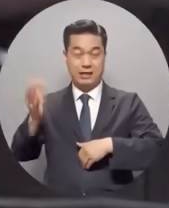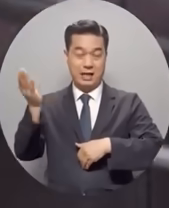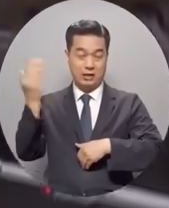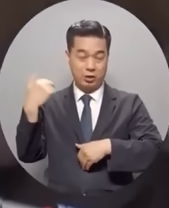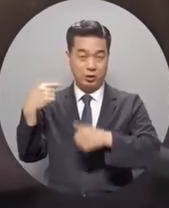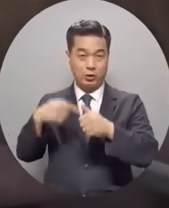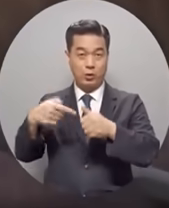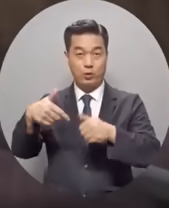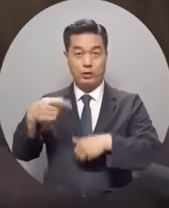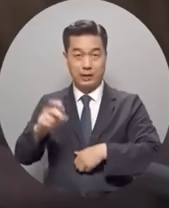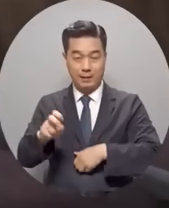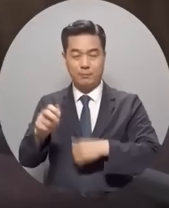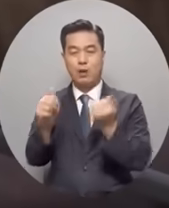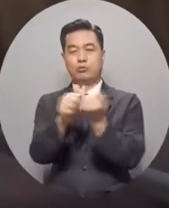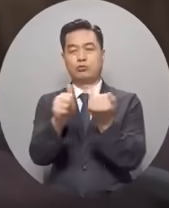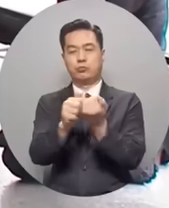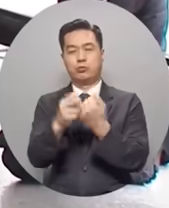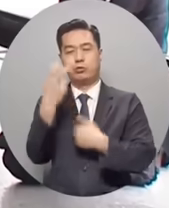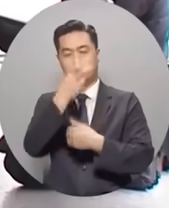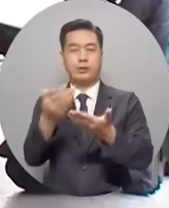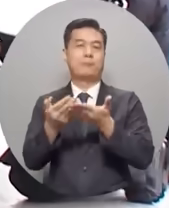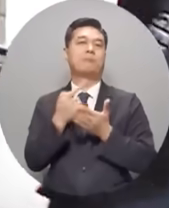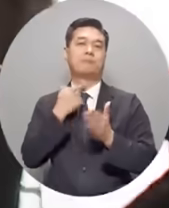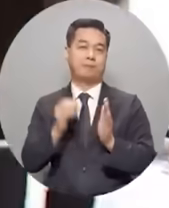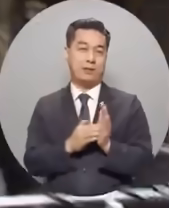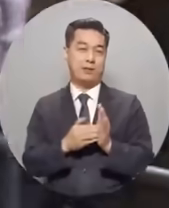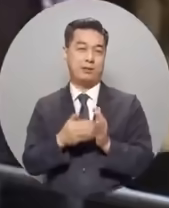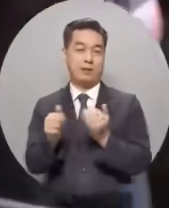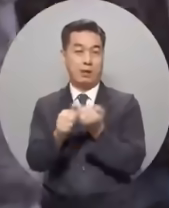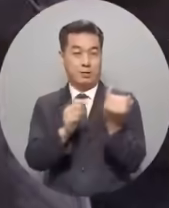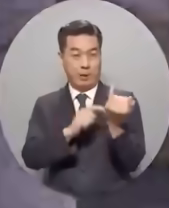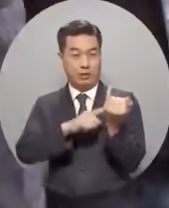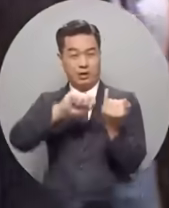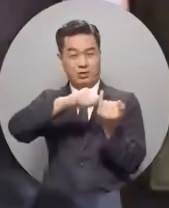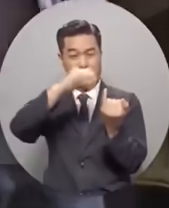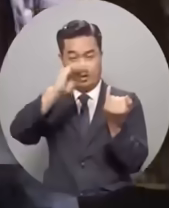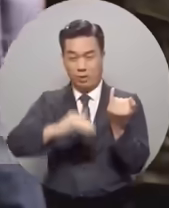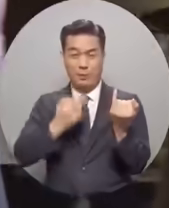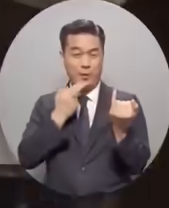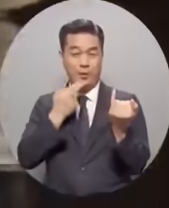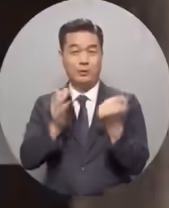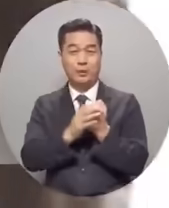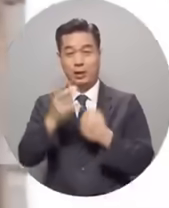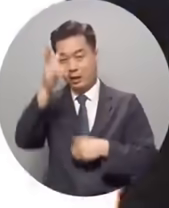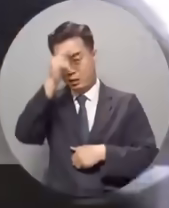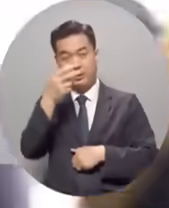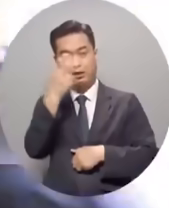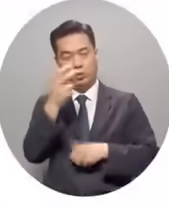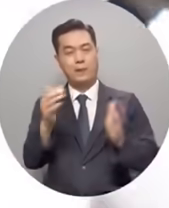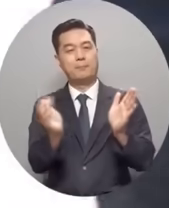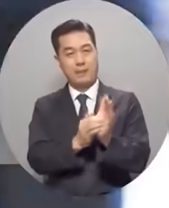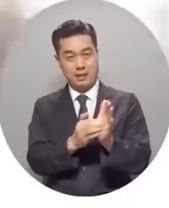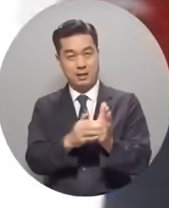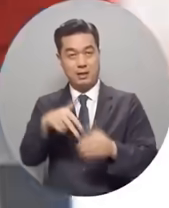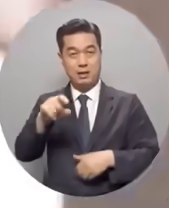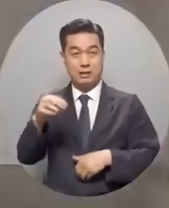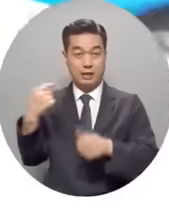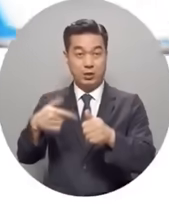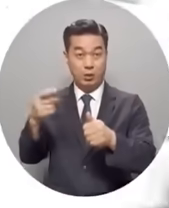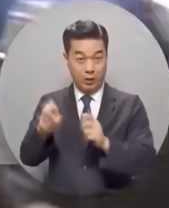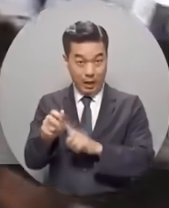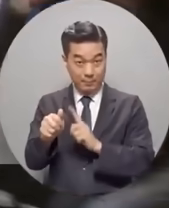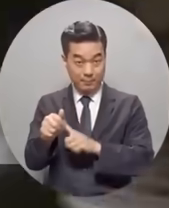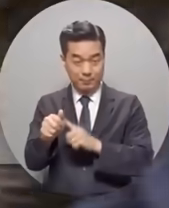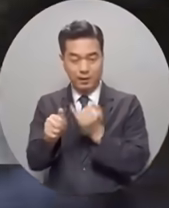부부도 수사 대상에 올랐습니다. 배우자는 처벌 규정이 없어 경찰 조사로 끝났고 장 전 교육감은